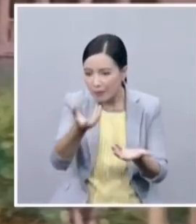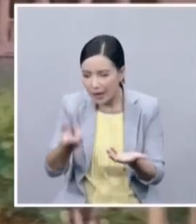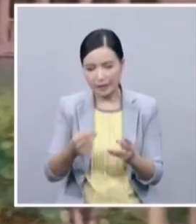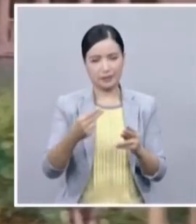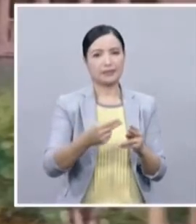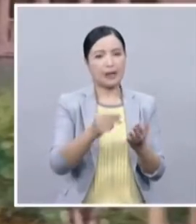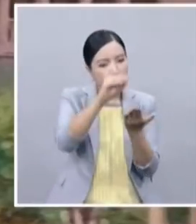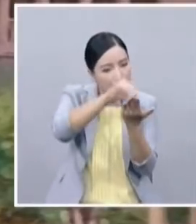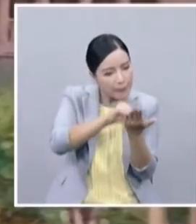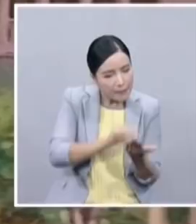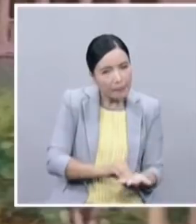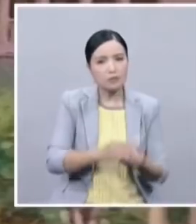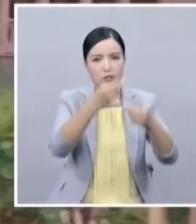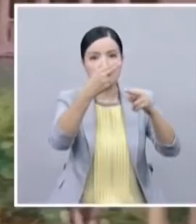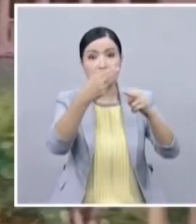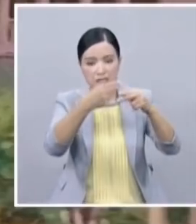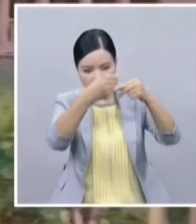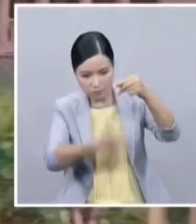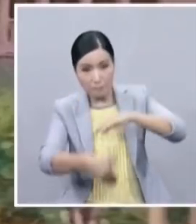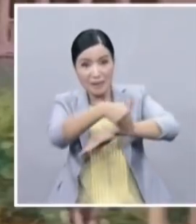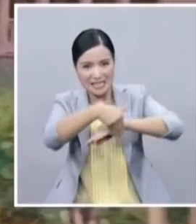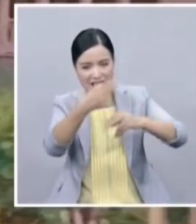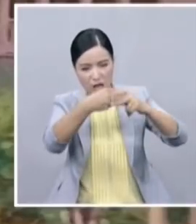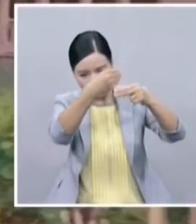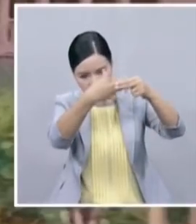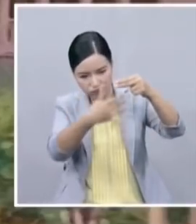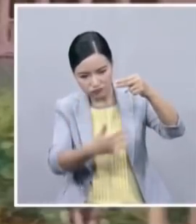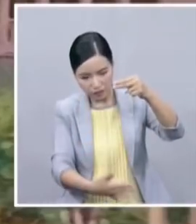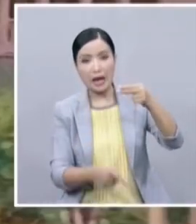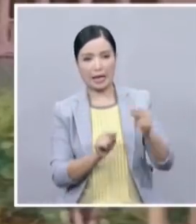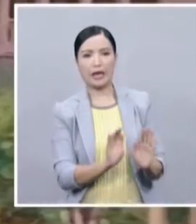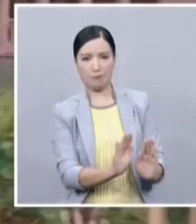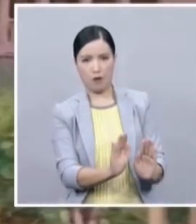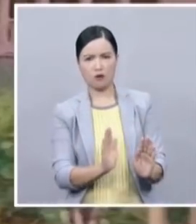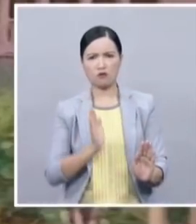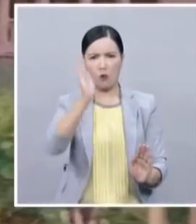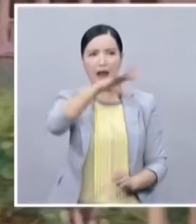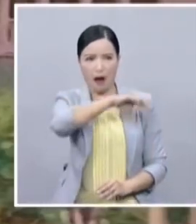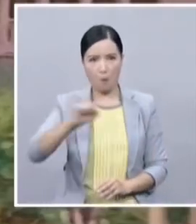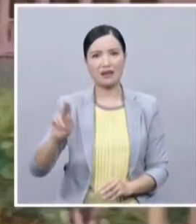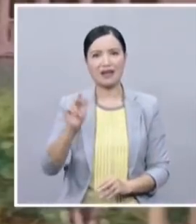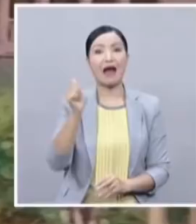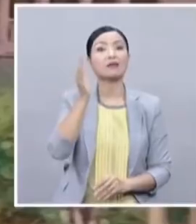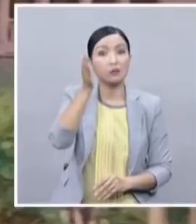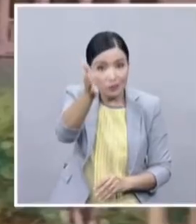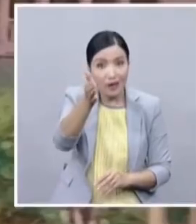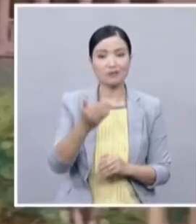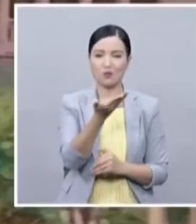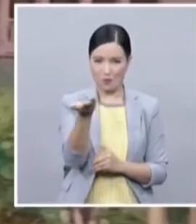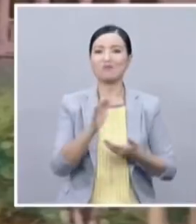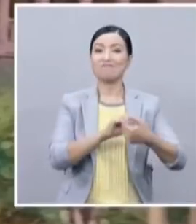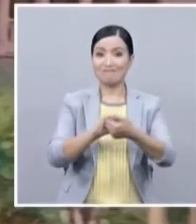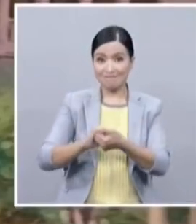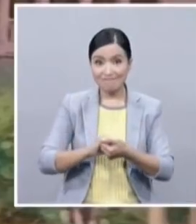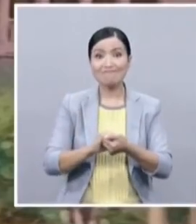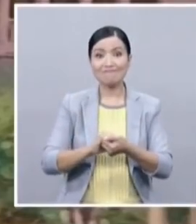ให้เรียบร้อยนะในการที่สามารถจะนำมาใช้ในโอกาสต่อไปได้นะครับก็ขอข้อมือจากทุกคนด้วยครับ